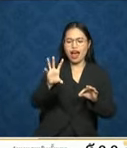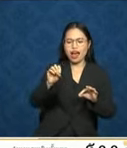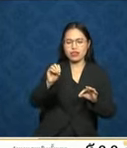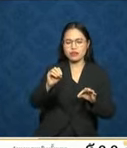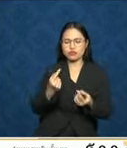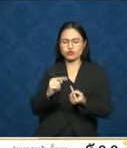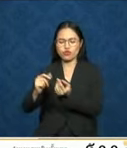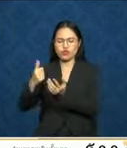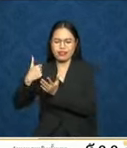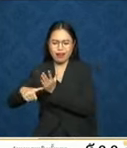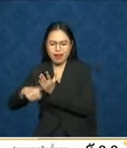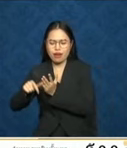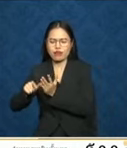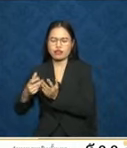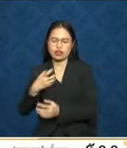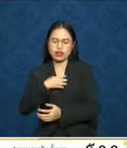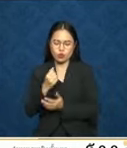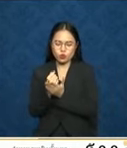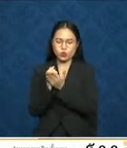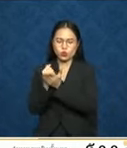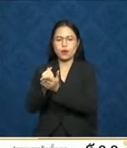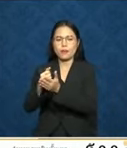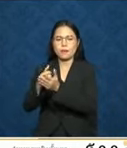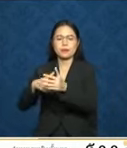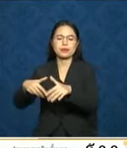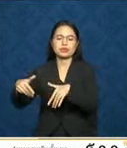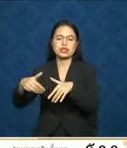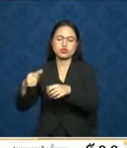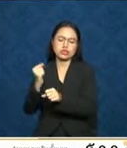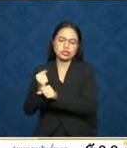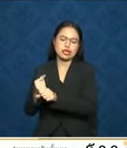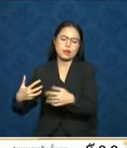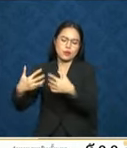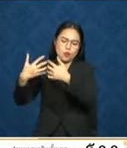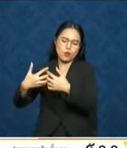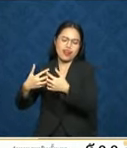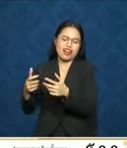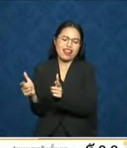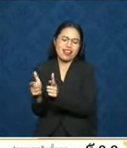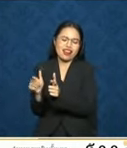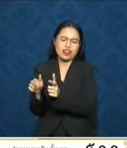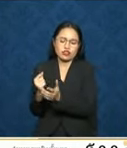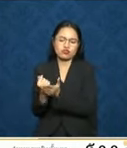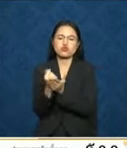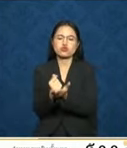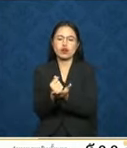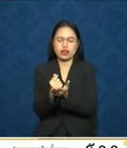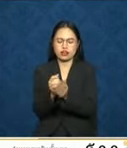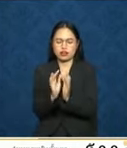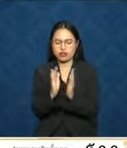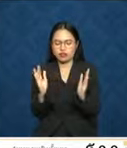มป์นะครับเพื่อพี่น้องประชาชนขนาดเล็กนะครับจะได้ประสบความสำเร็จแล้วก็มีกำลังใจในการทำงานต่อไปครับ